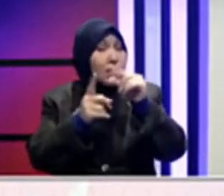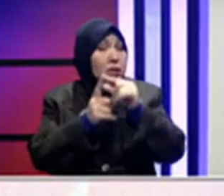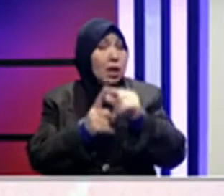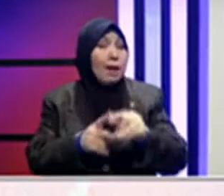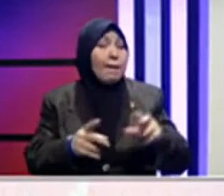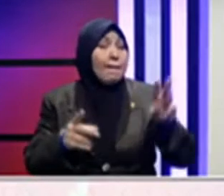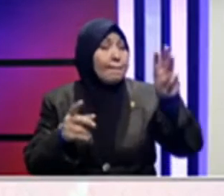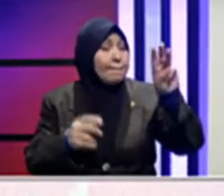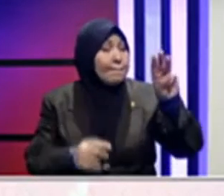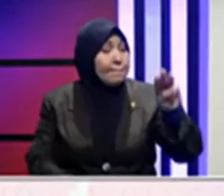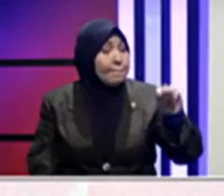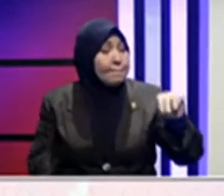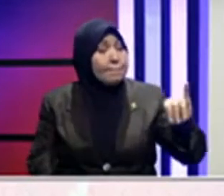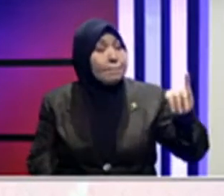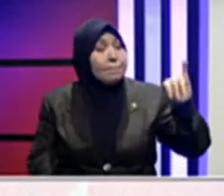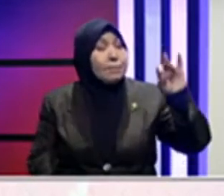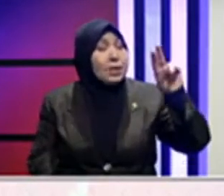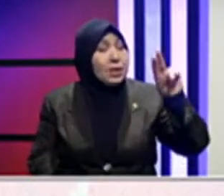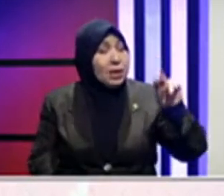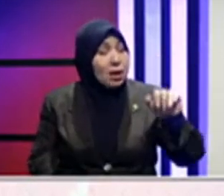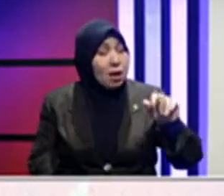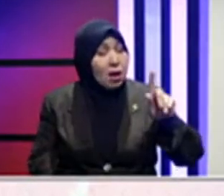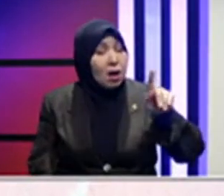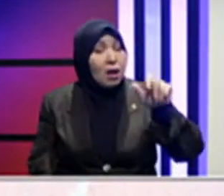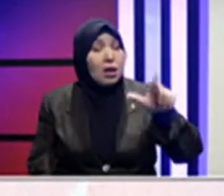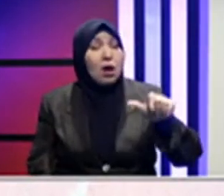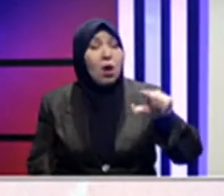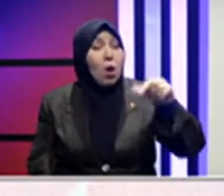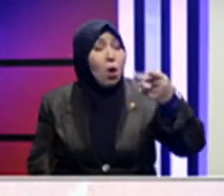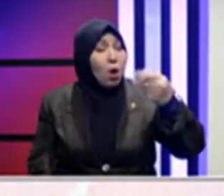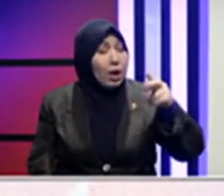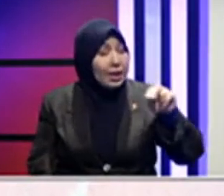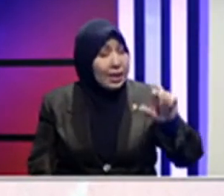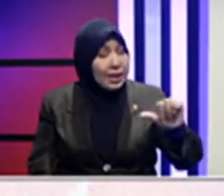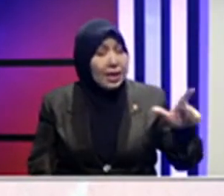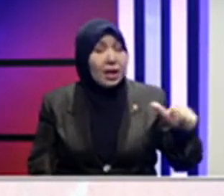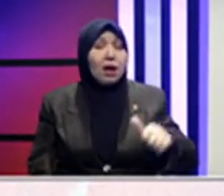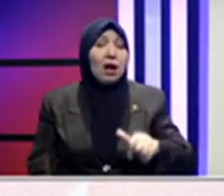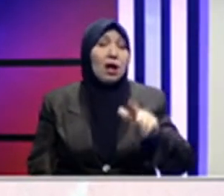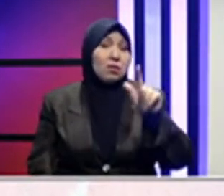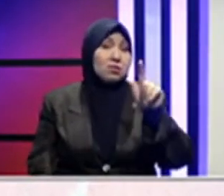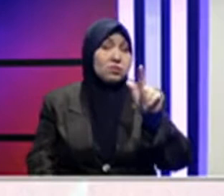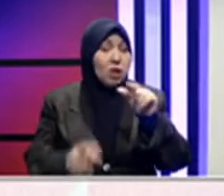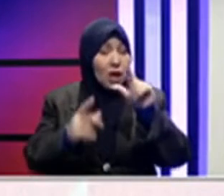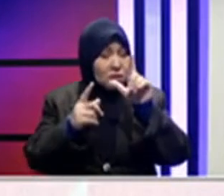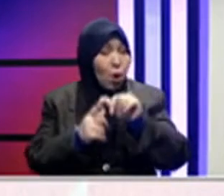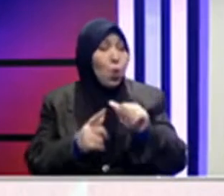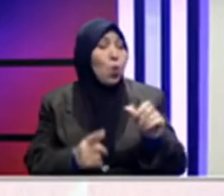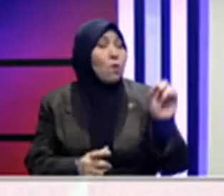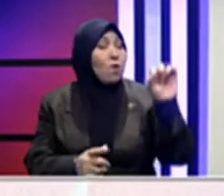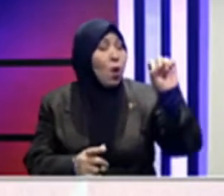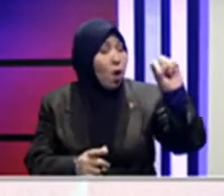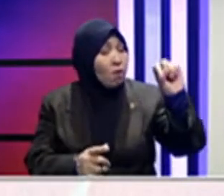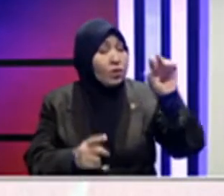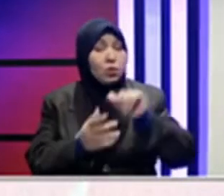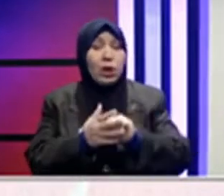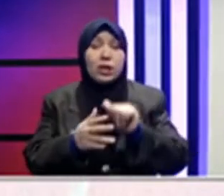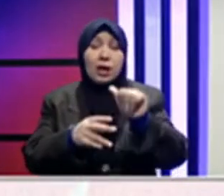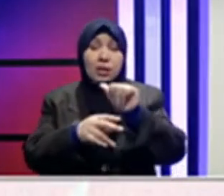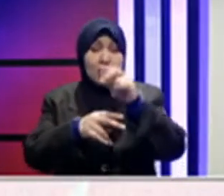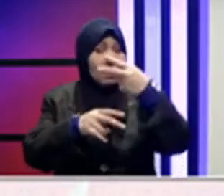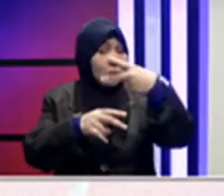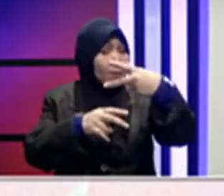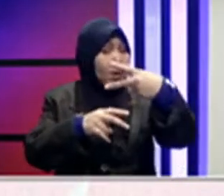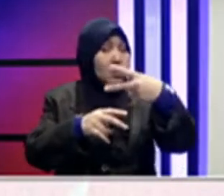my sekon waliyulloh yaitu tanwin diatas huruf qaf itu baris 2 diatas